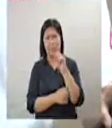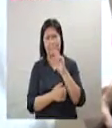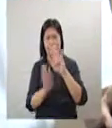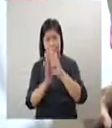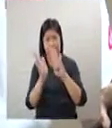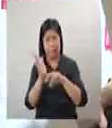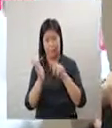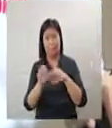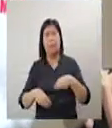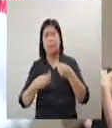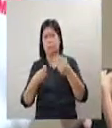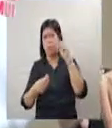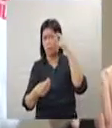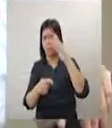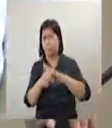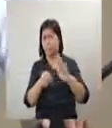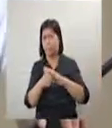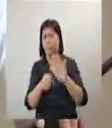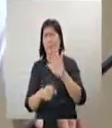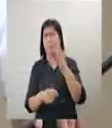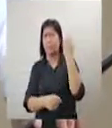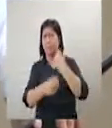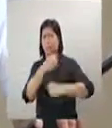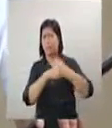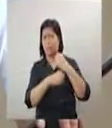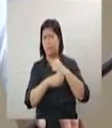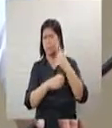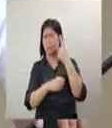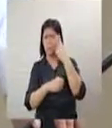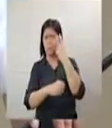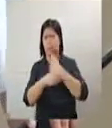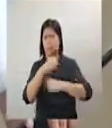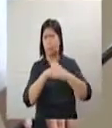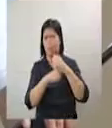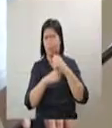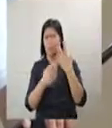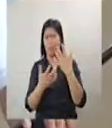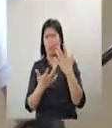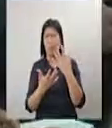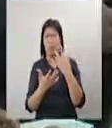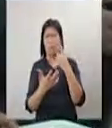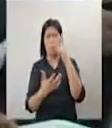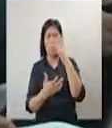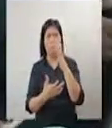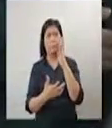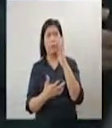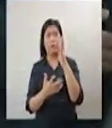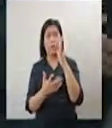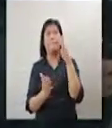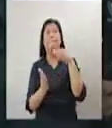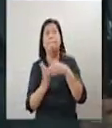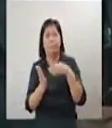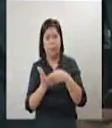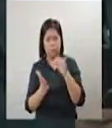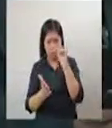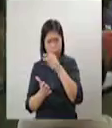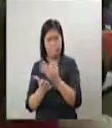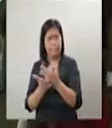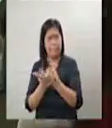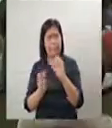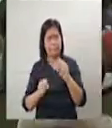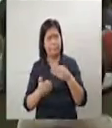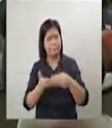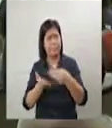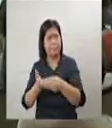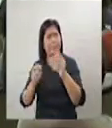about 145 billion pesos to spend. Pero, totoo po ito, narinig ko